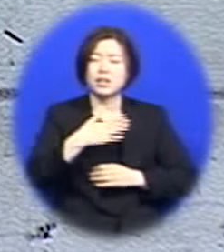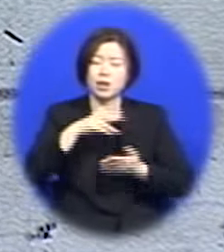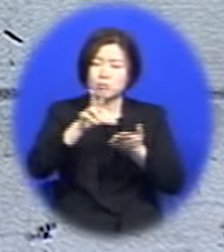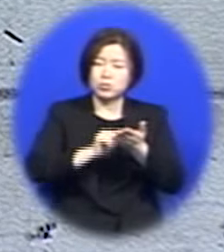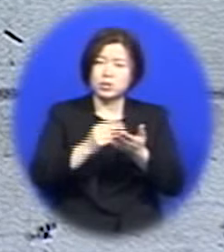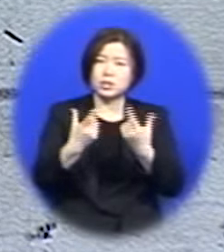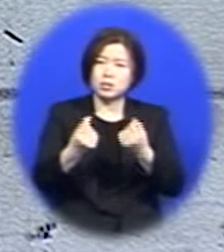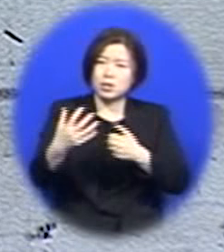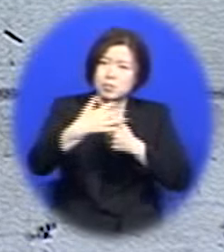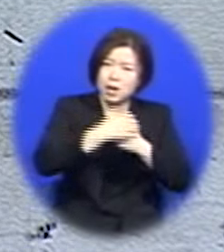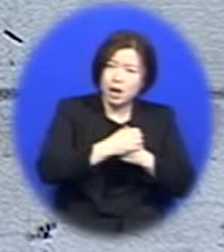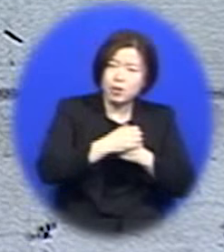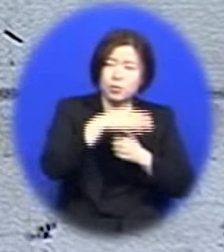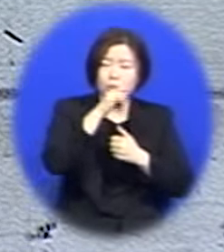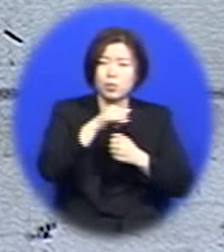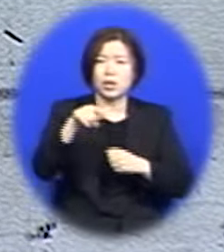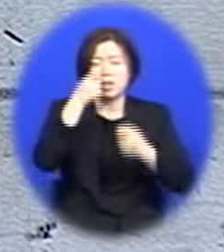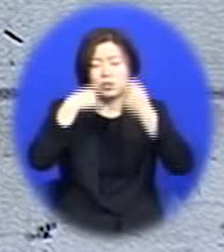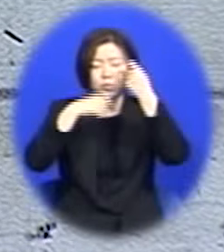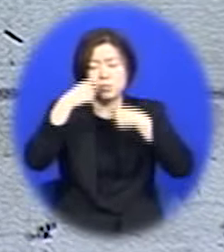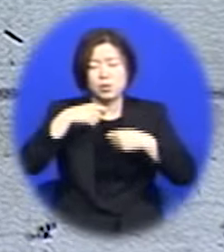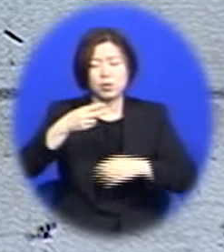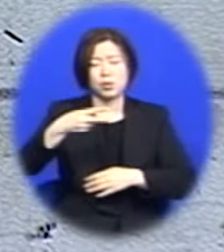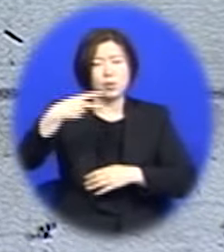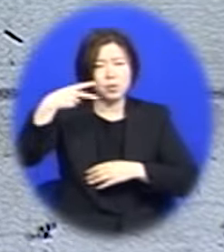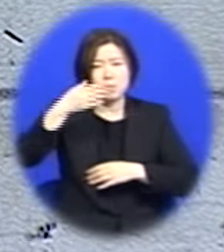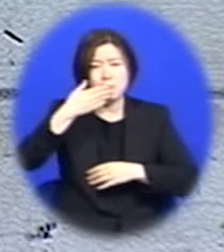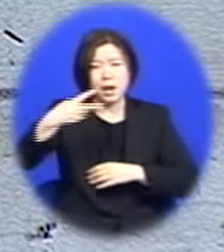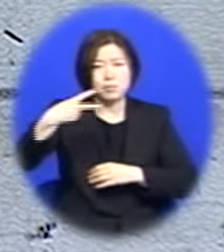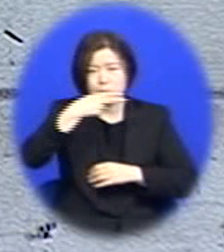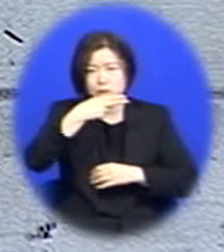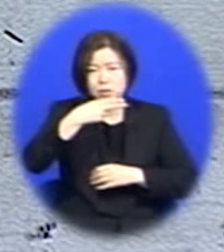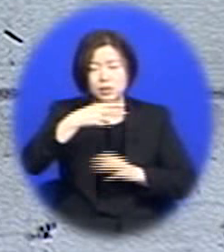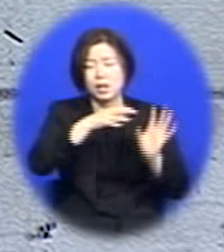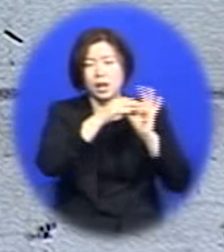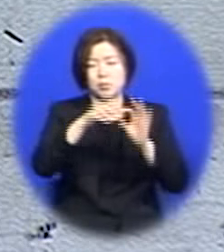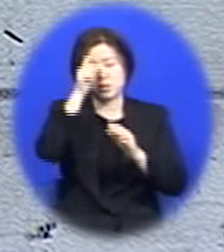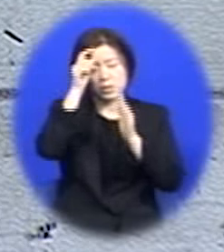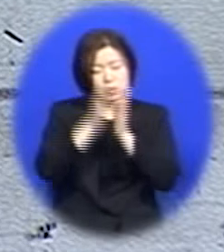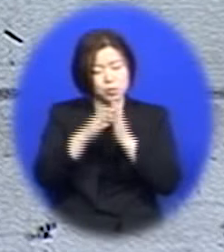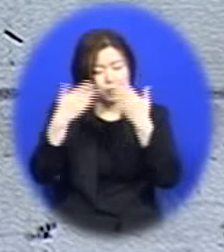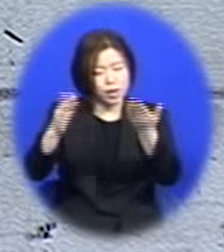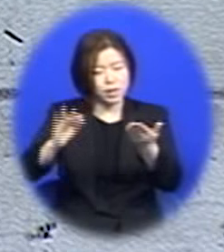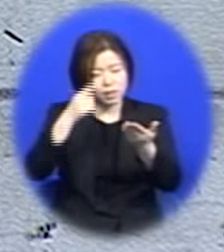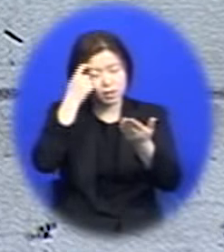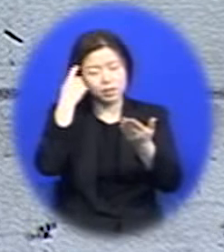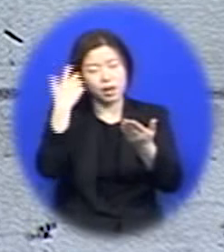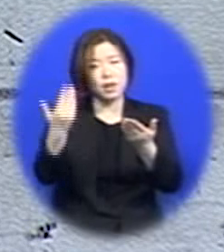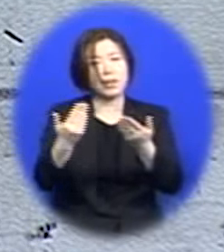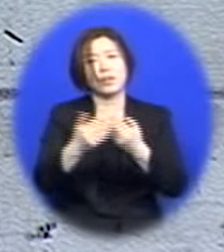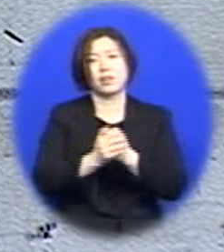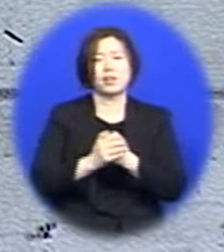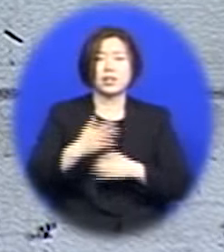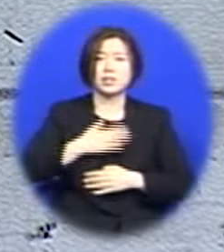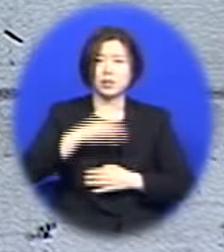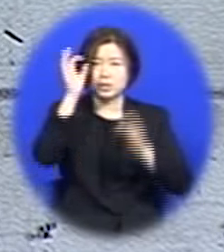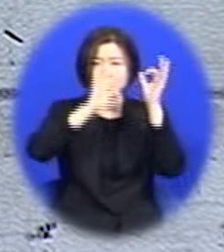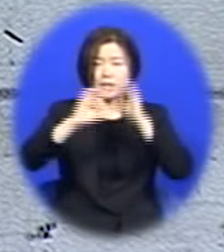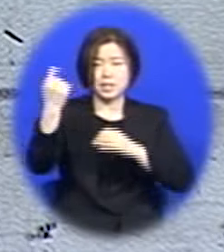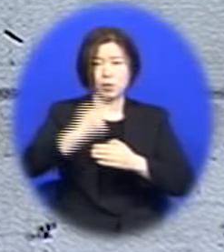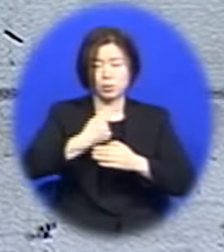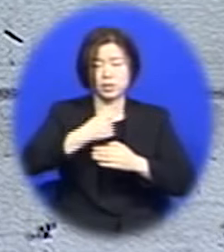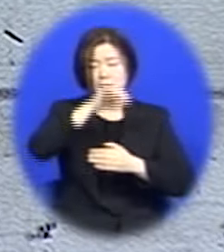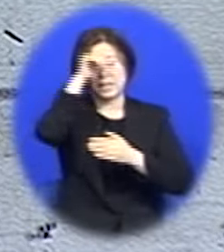끌어안고 그렇게 눈물로 금식하며 그렇게 기도해야 되나? 저를 찾아오신